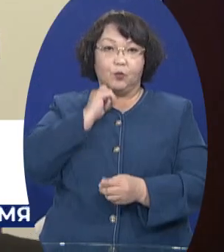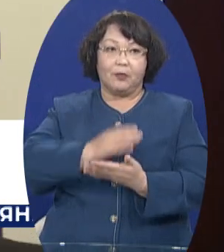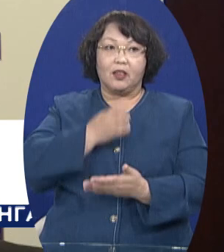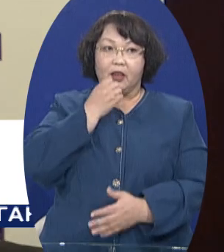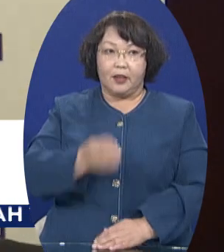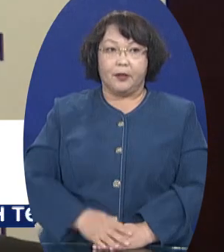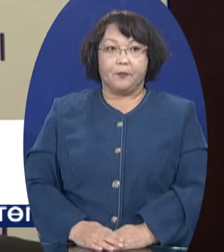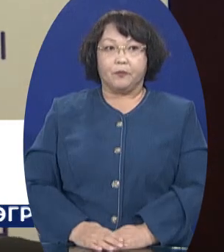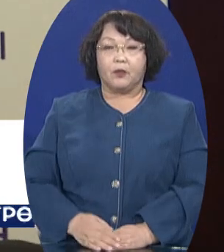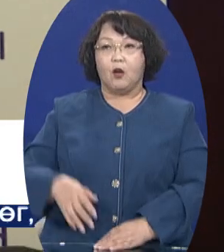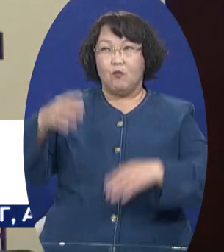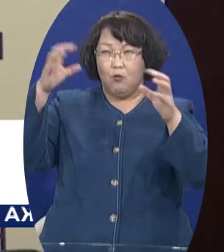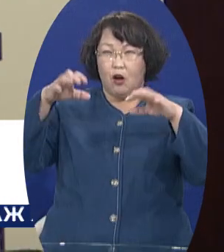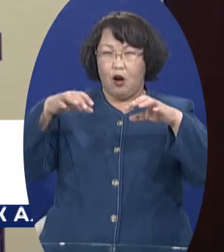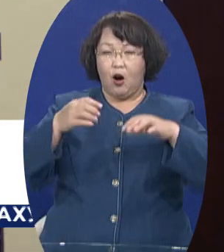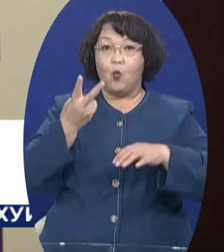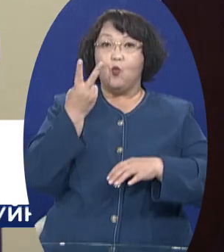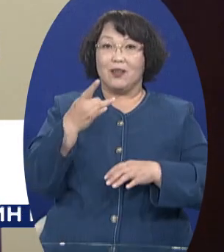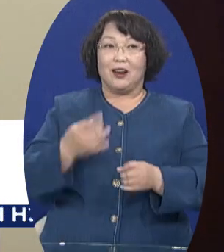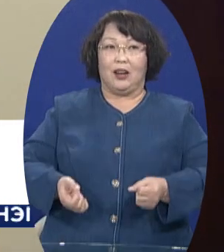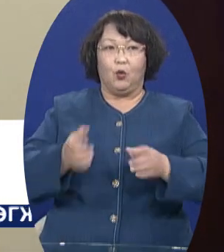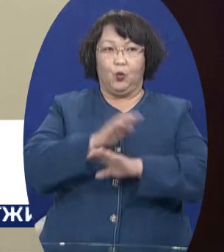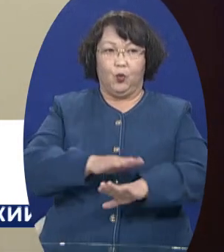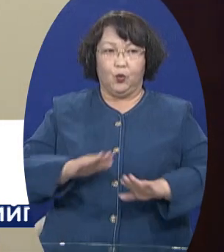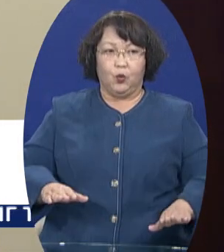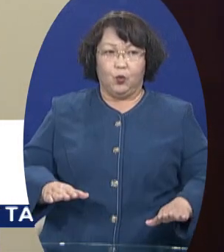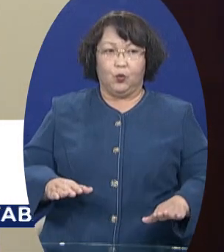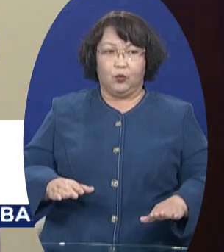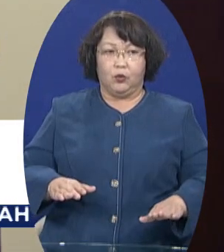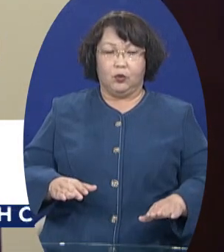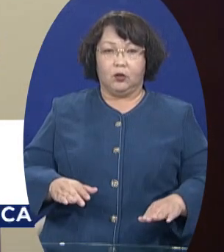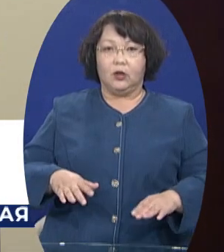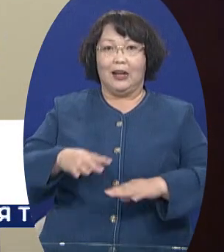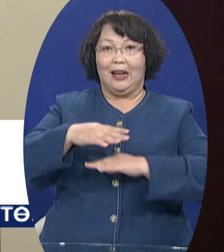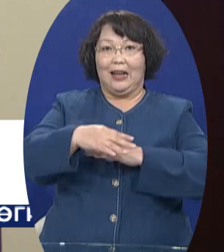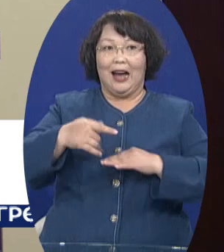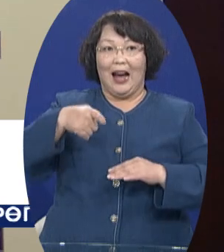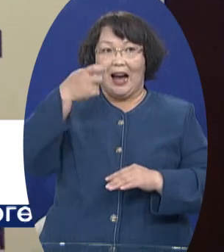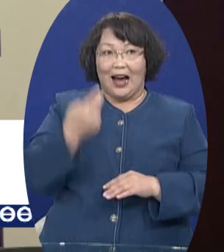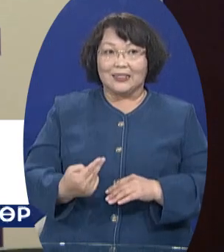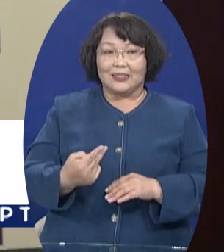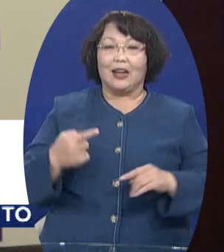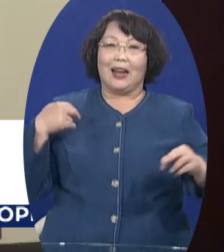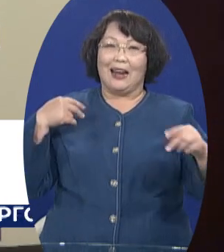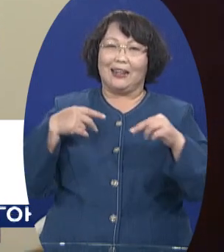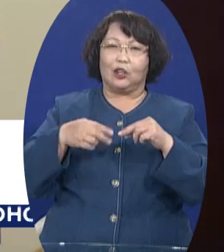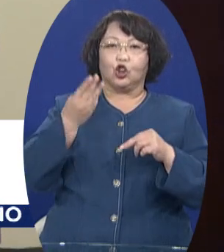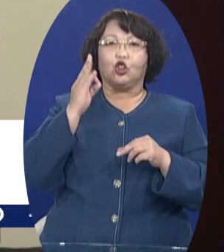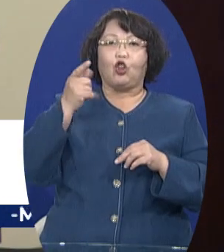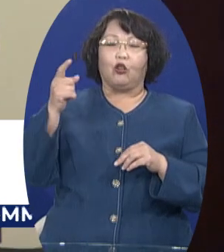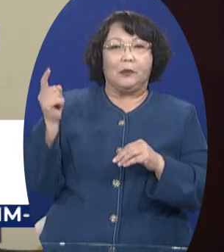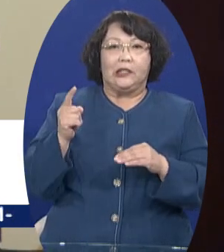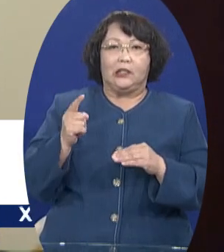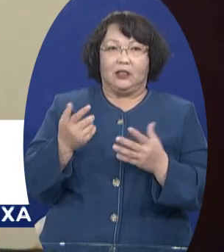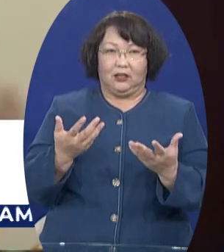Одоо үер боллоо шүү дээ. Үер болж байхад одоо ингээд хүүхдүүд зүгээр замаар гарцаар гарч явахтаа ингээд тогон цохиулж авах хэмжээний тий. Тэгэнгүүт одоо яг